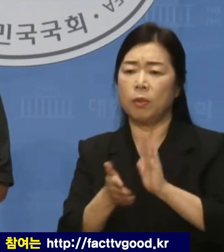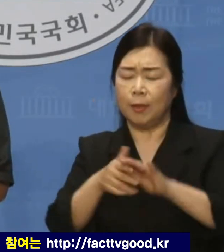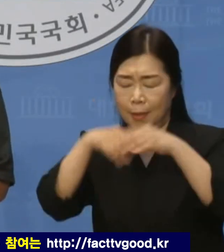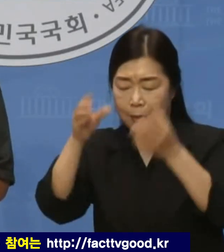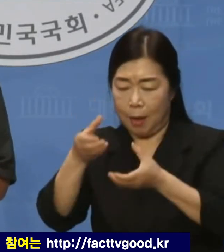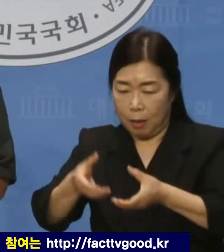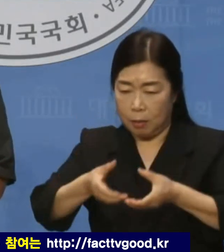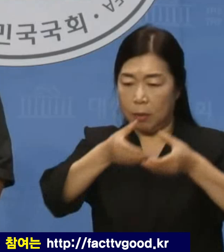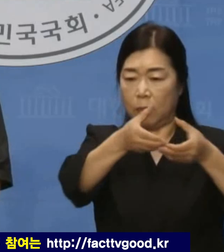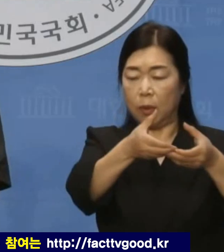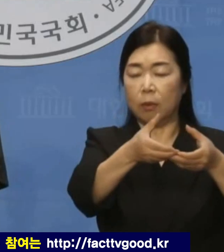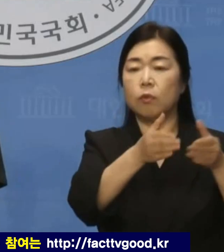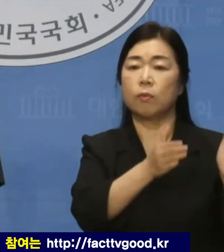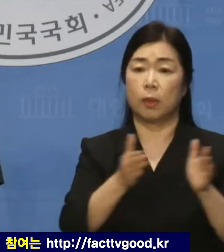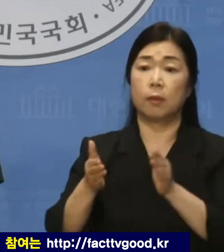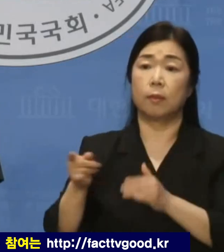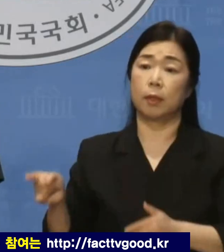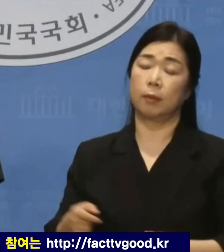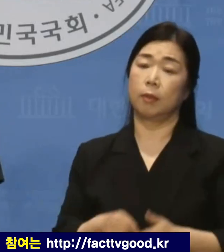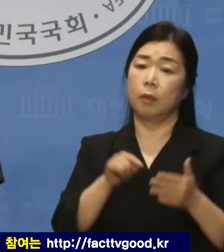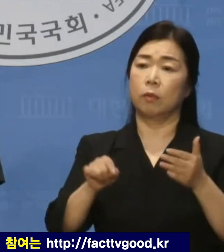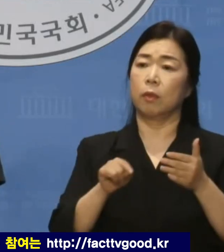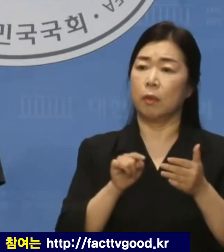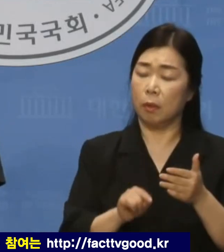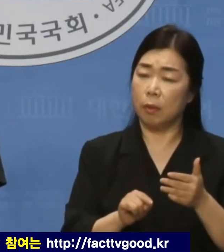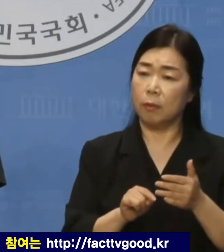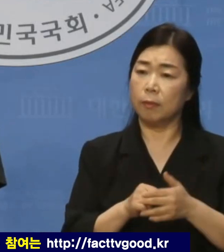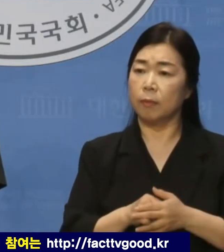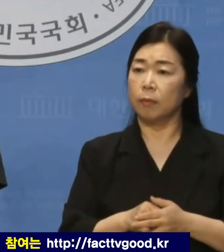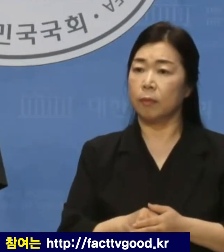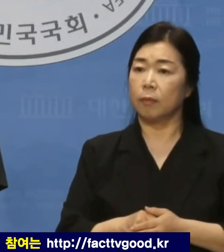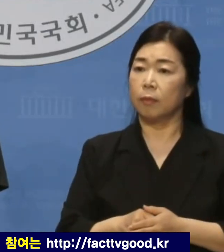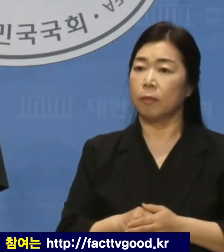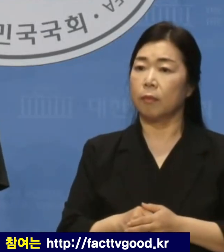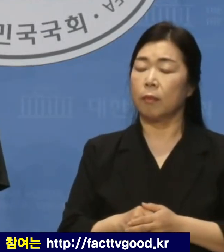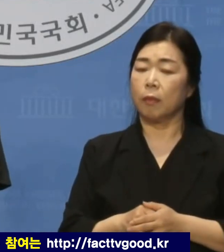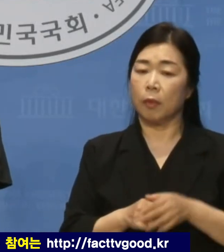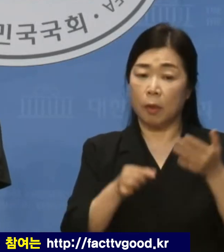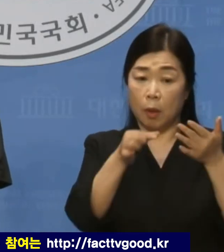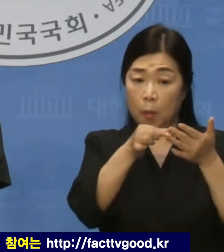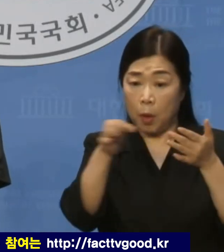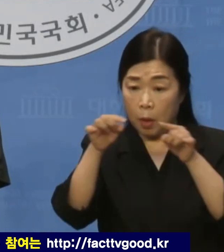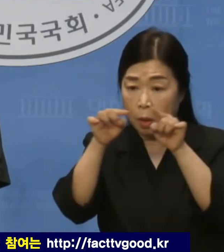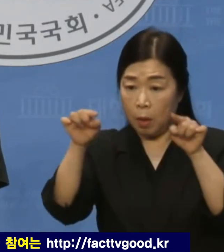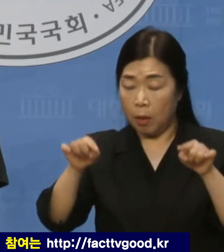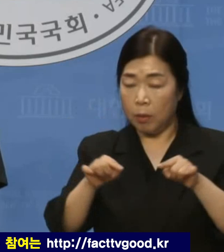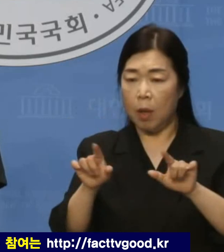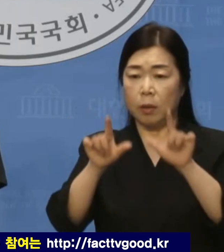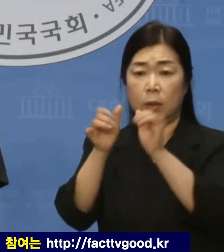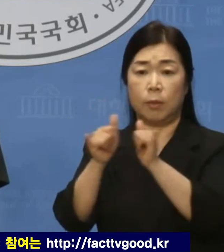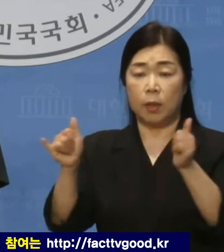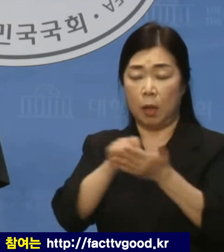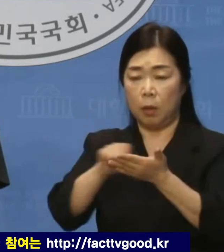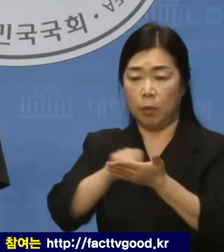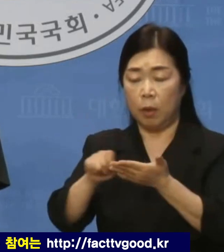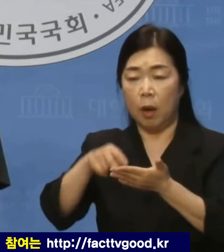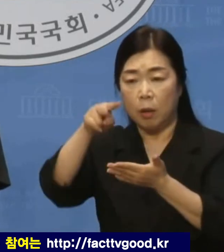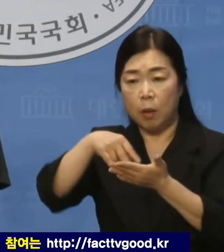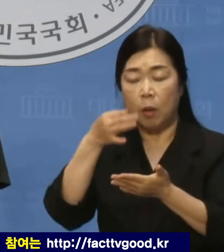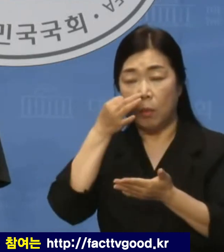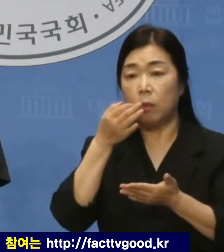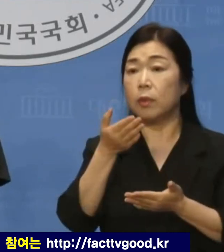왔습니다. 이 중에 한 분의 엽서, 시민의 엽서를 읽어보는